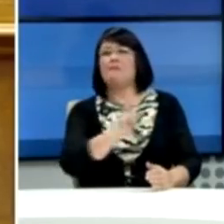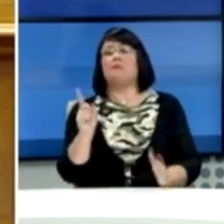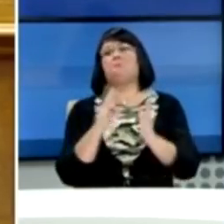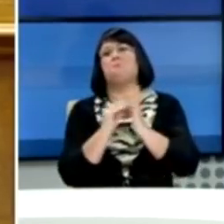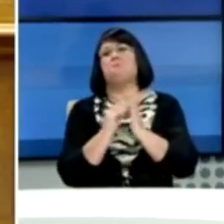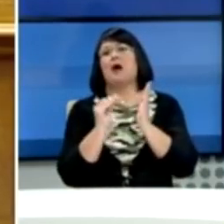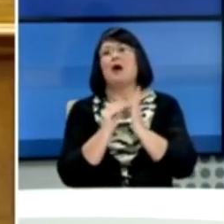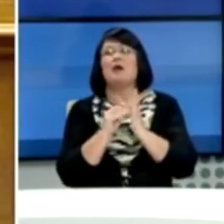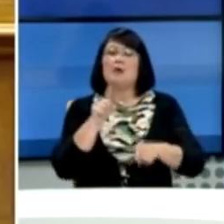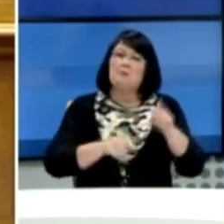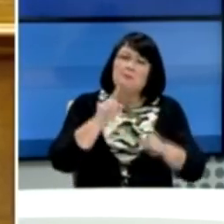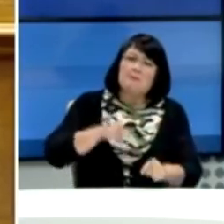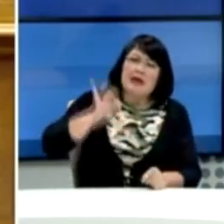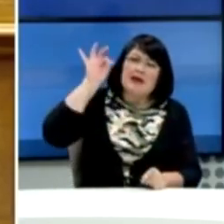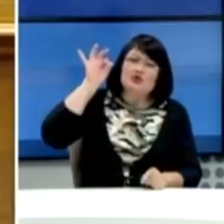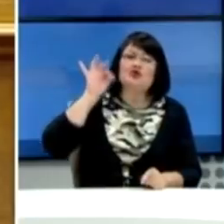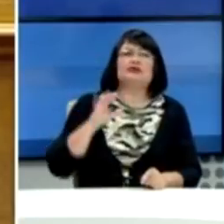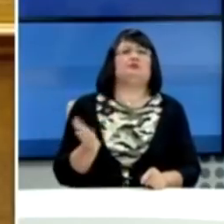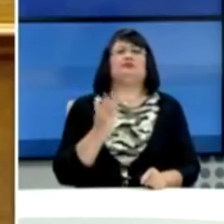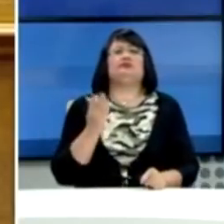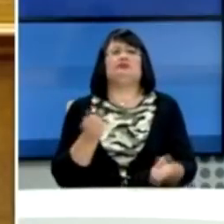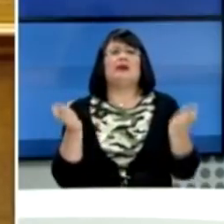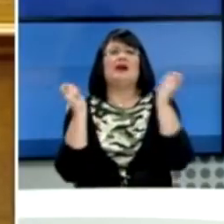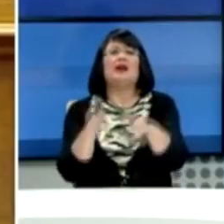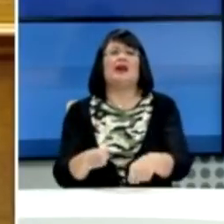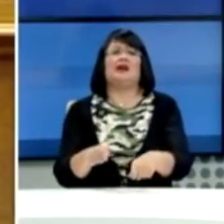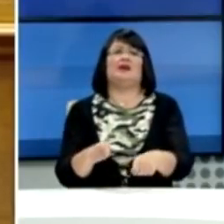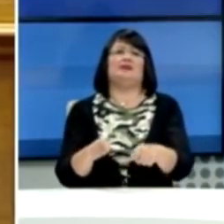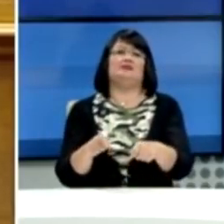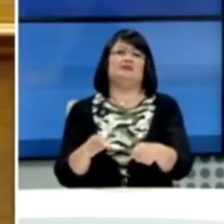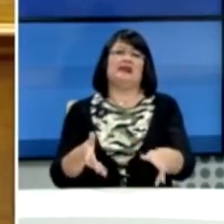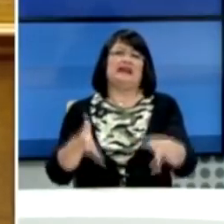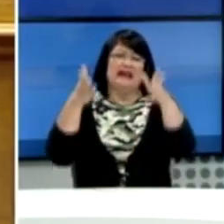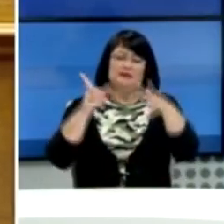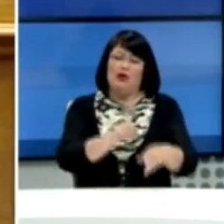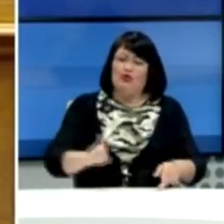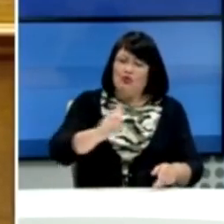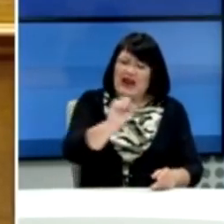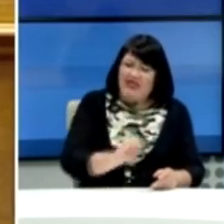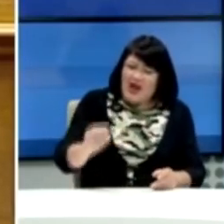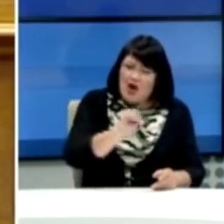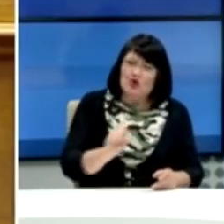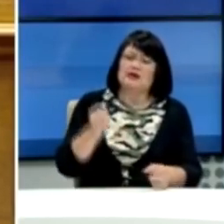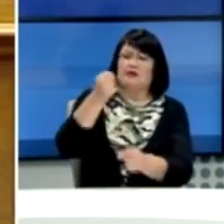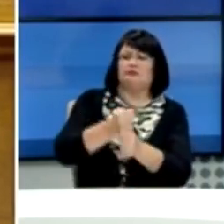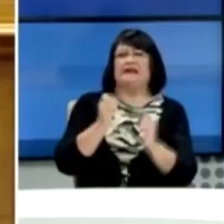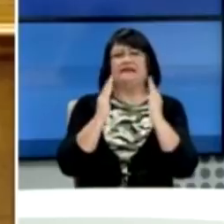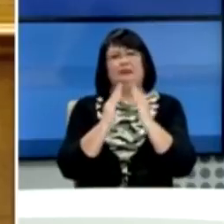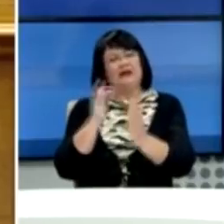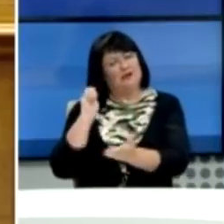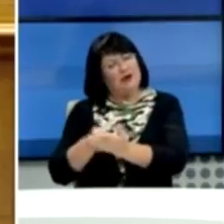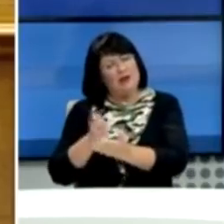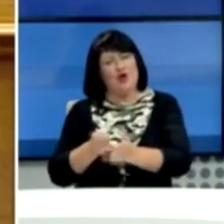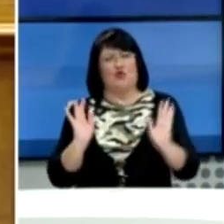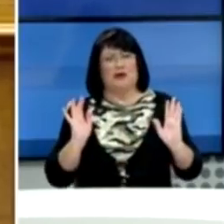παράδειγμα σε ορισμένες περιπτώσεις το κλείσιμο εγκαταστάσεων των κτηρίων για απολυμάνσεις και άλλα. Αν για οποιοδήποτε